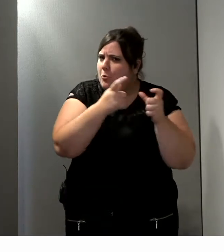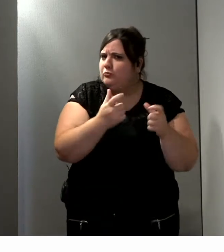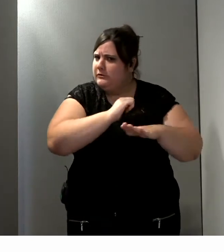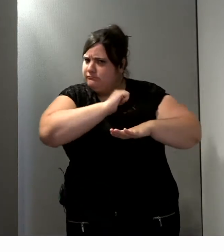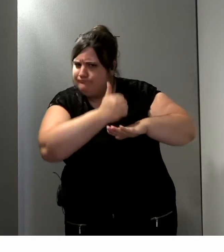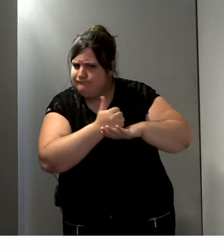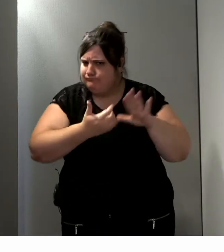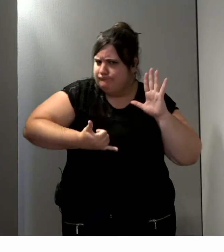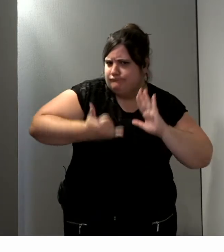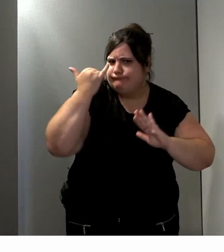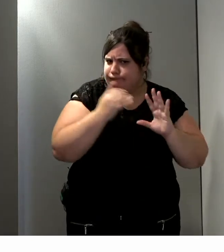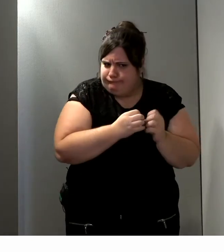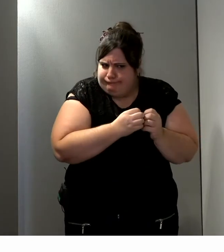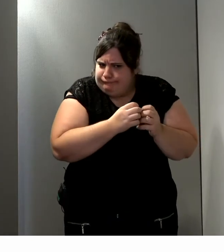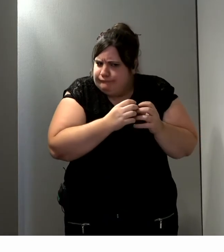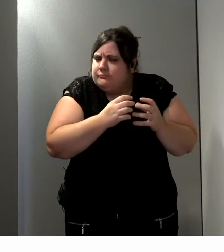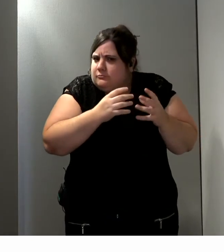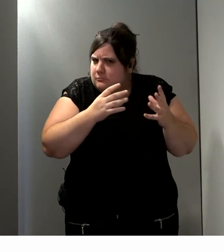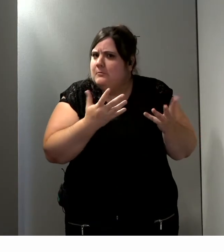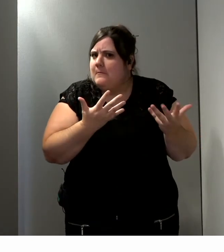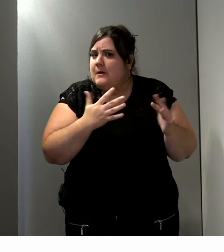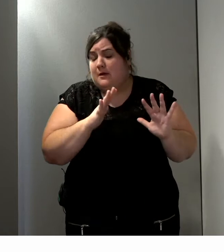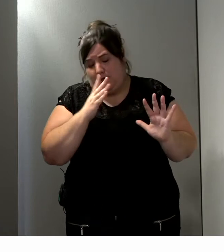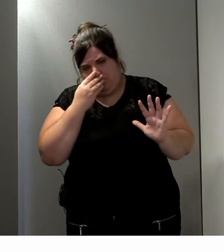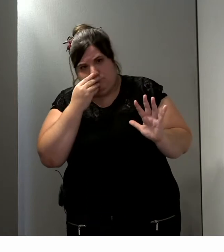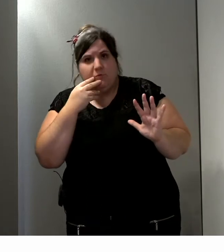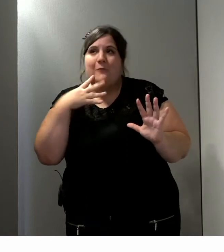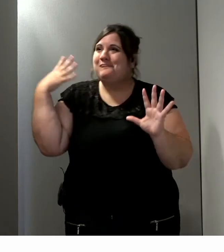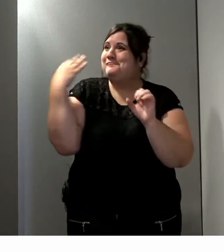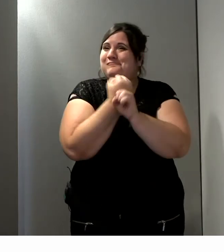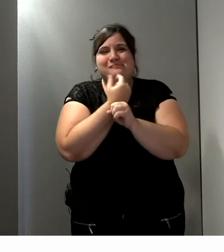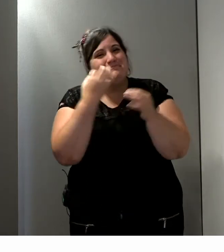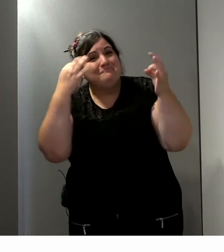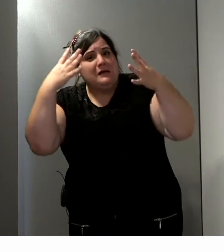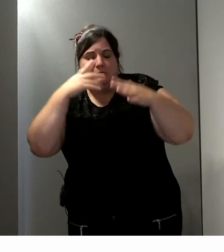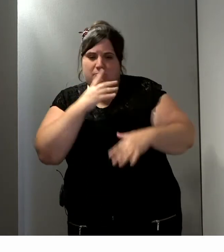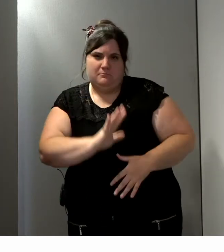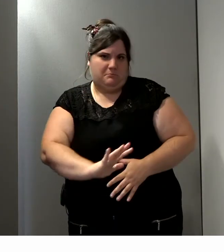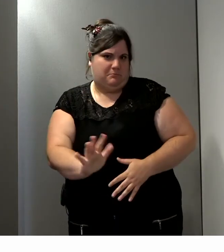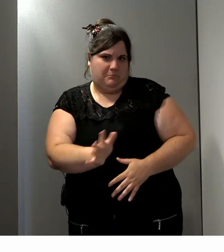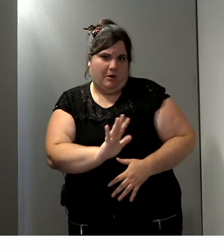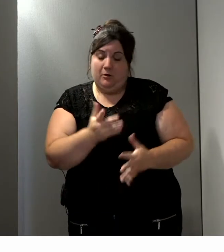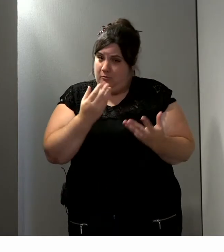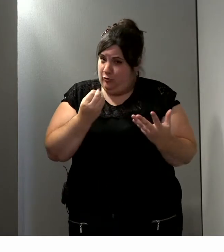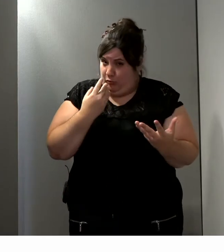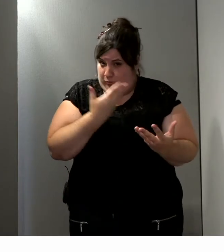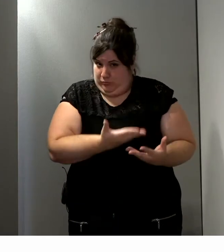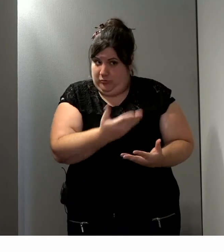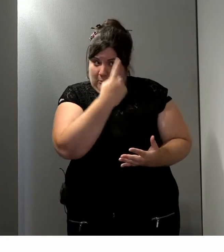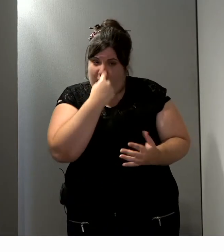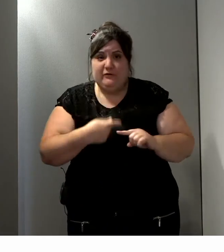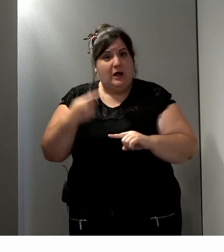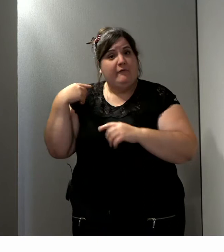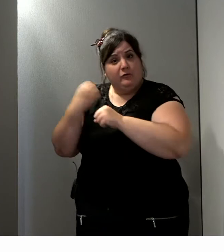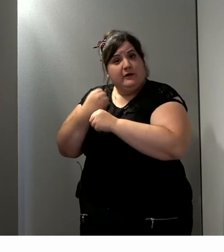à se lancer sur la voie de l'entrepreneuriat. Mais on voit que celles qui se lancent, c'est souvent des personnes qui étaient déjà